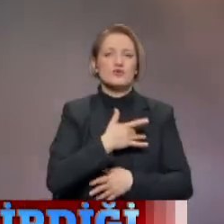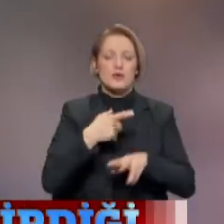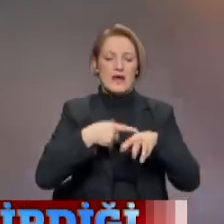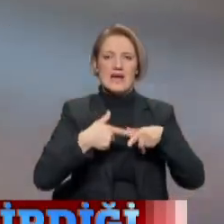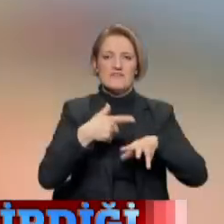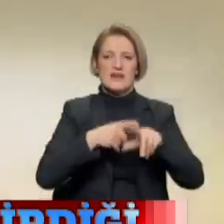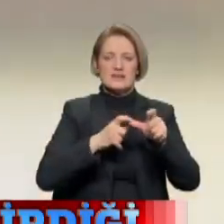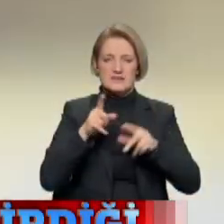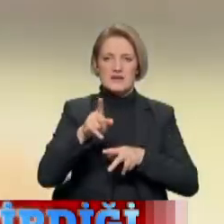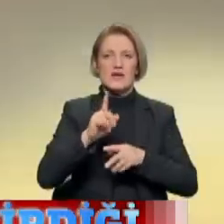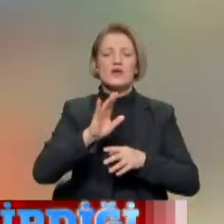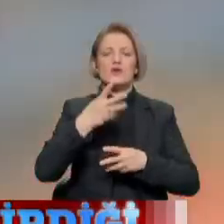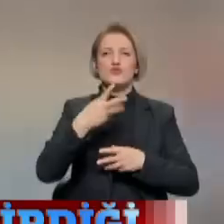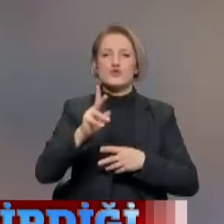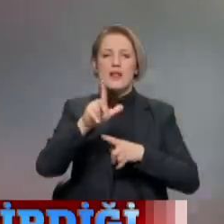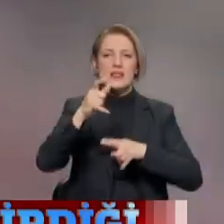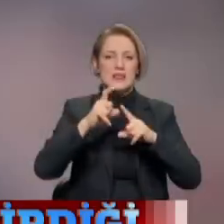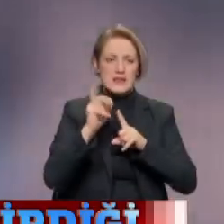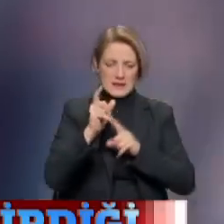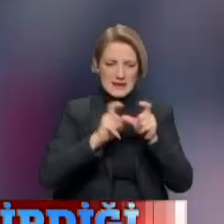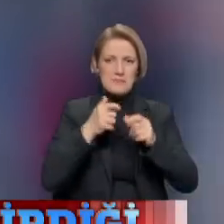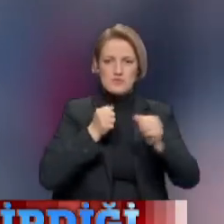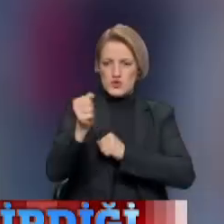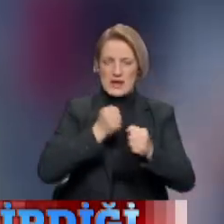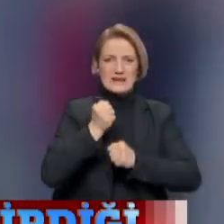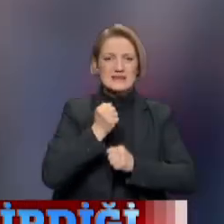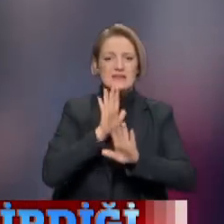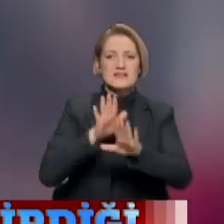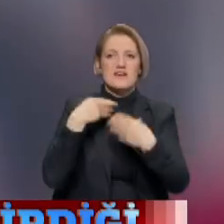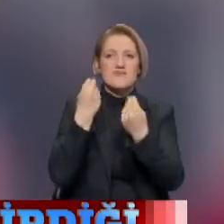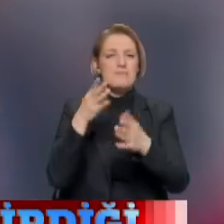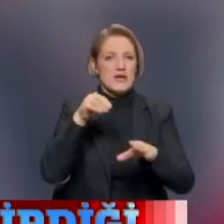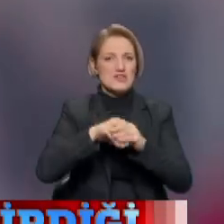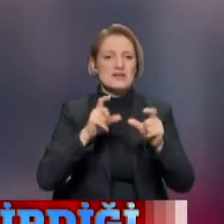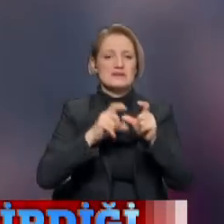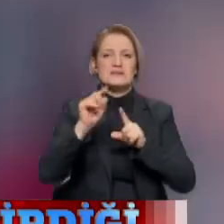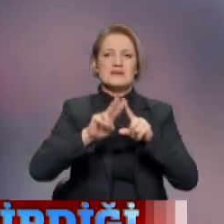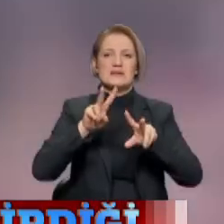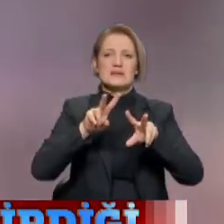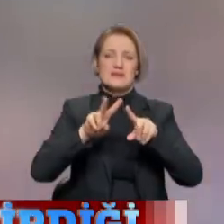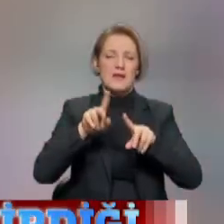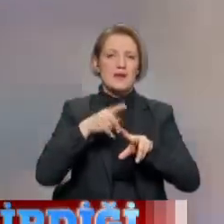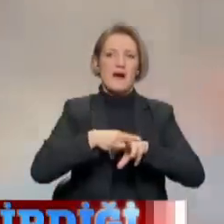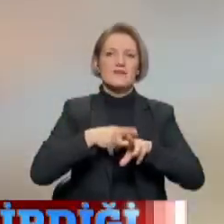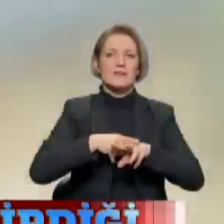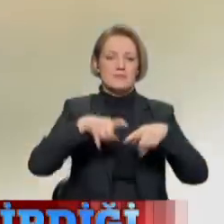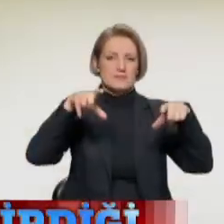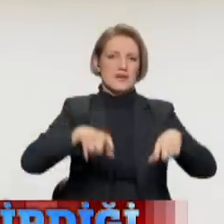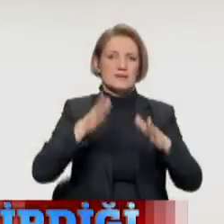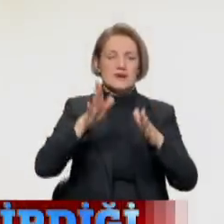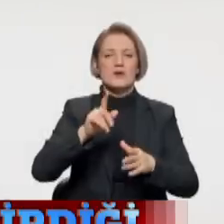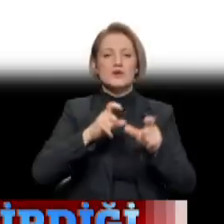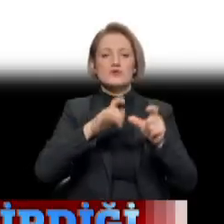Efes'in THY Euroleague mücadelesini desteklemek için Sinan Erdem spor salonundaydı Ekrem İmamoğlu. Sosyal medyadan